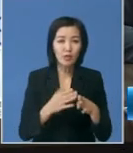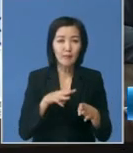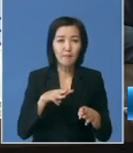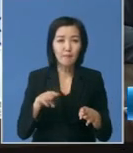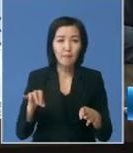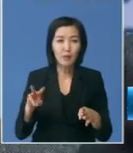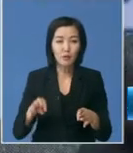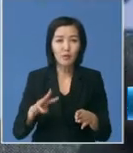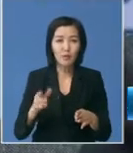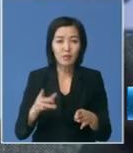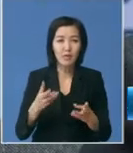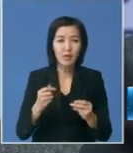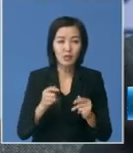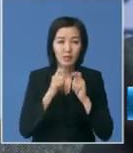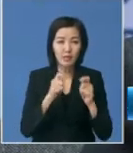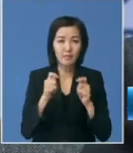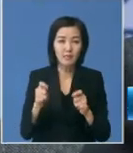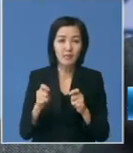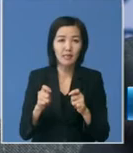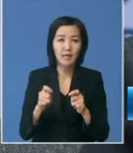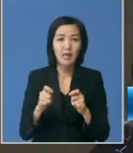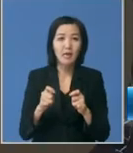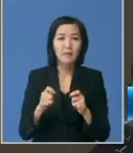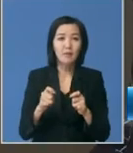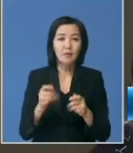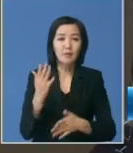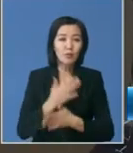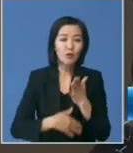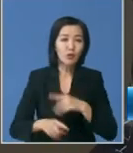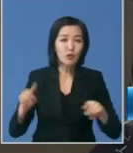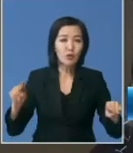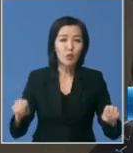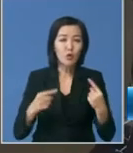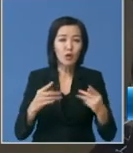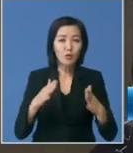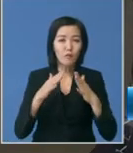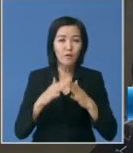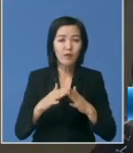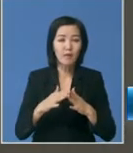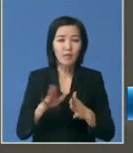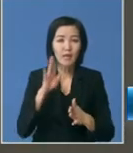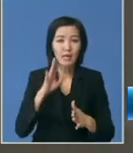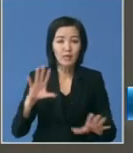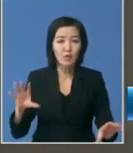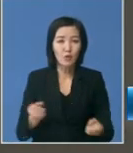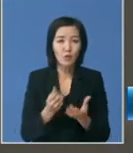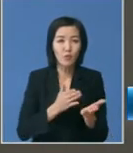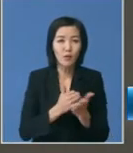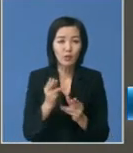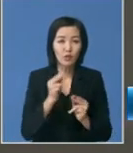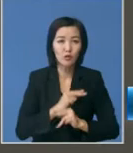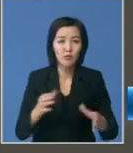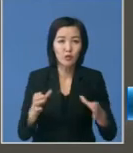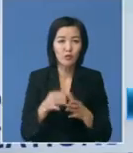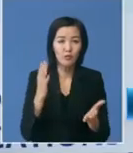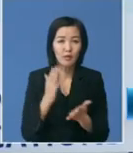табысталды. Елордада ел көзіне түсіп марапатталғандардың қатарында мүгедектерді оңалту, фермерлер мен әйелдерді қолдау бағытында жұмыс істейтін ұйымдар